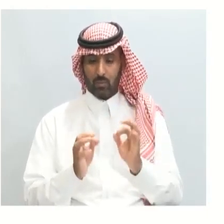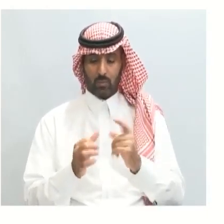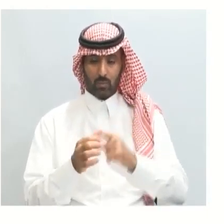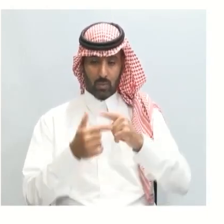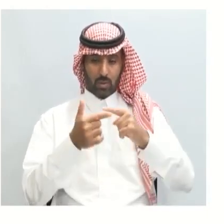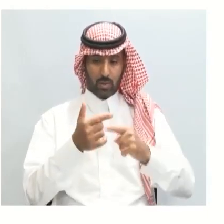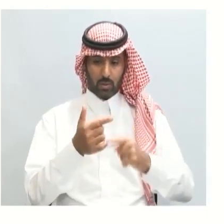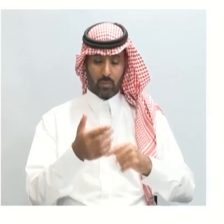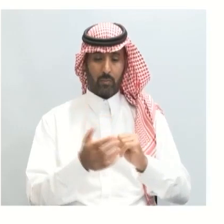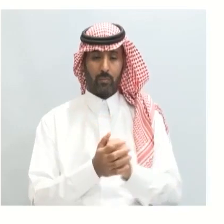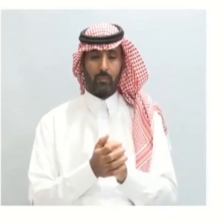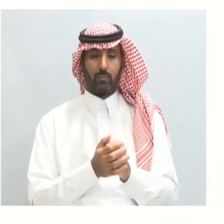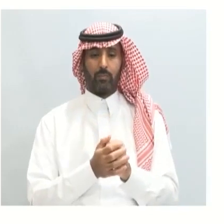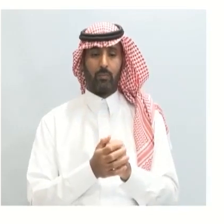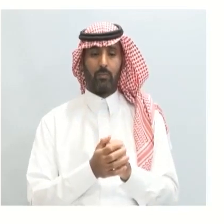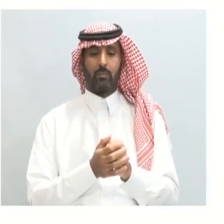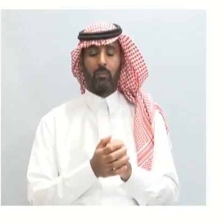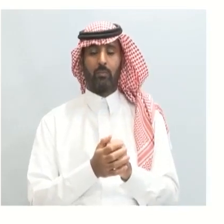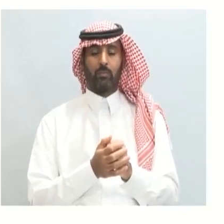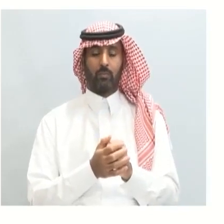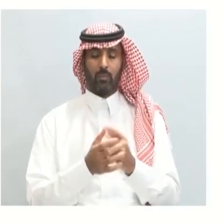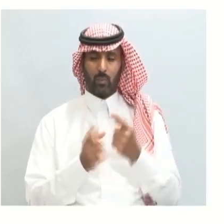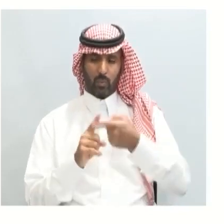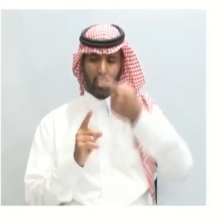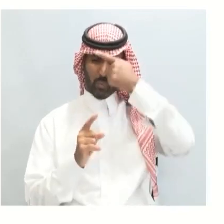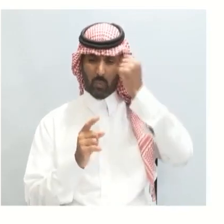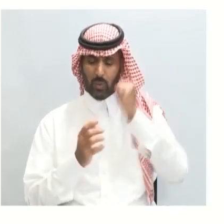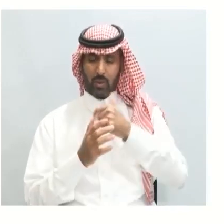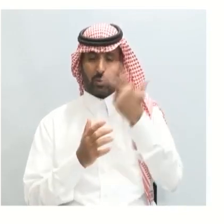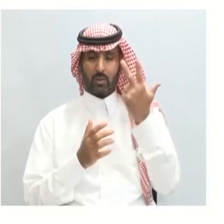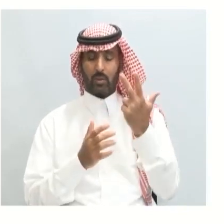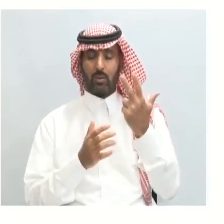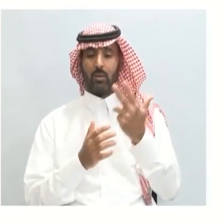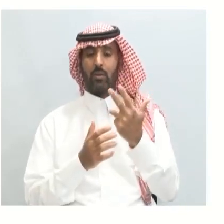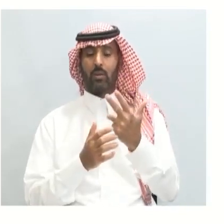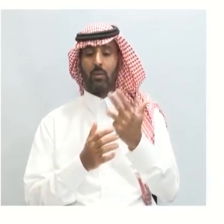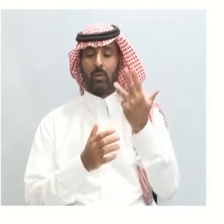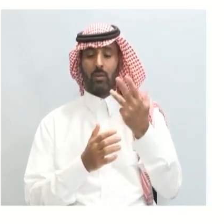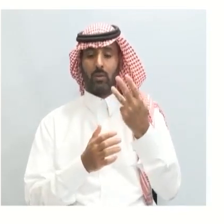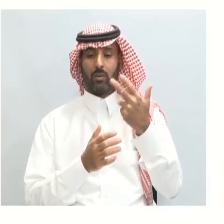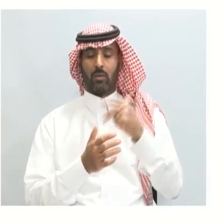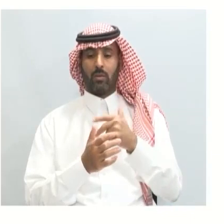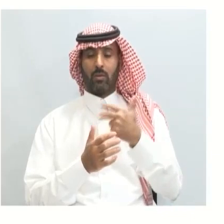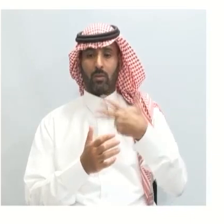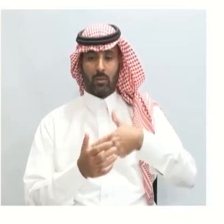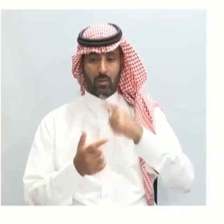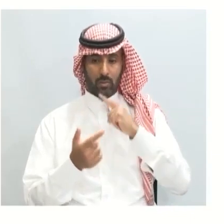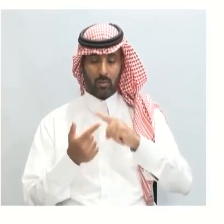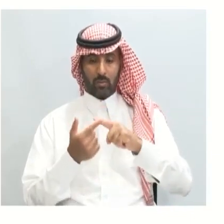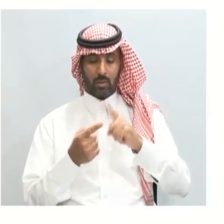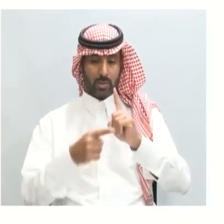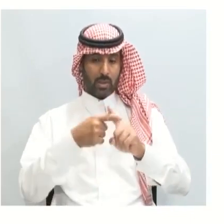ذلك تقوم بالتحويل الى سليلوزيه اذا درجه الحراره الاولى 89 89 اجمع